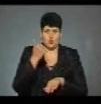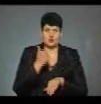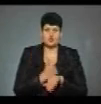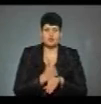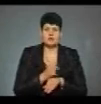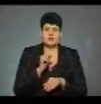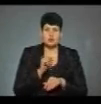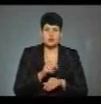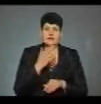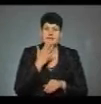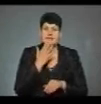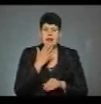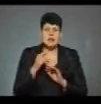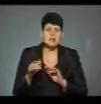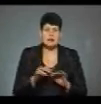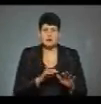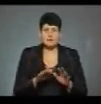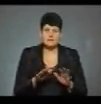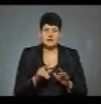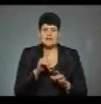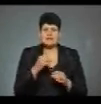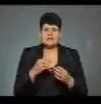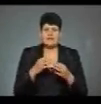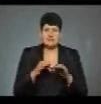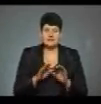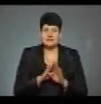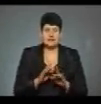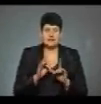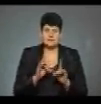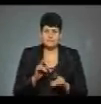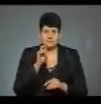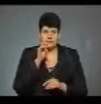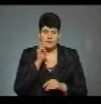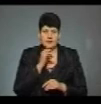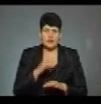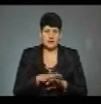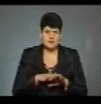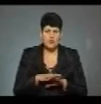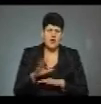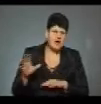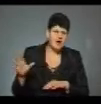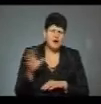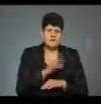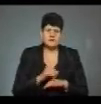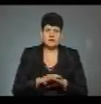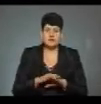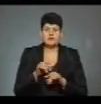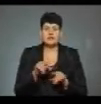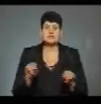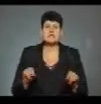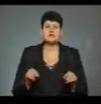той національний рух за визволення не тільки українського народу, а всіх народів. Вони